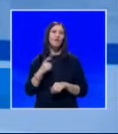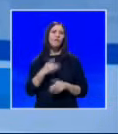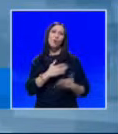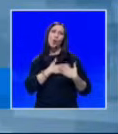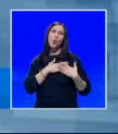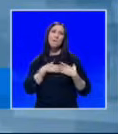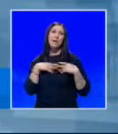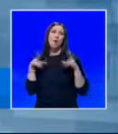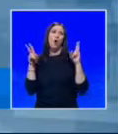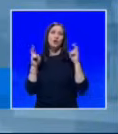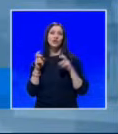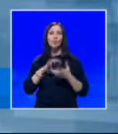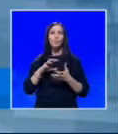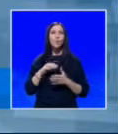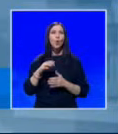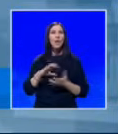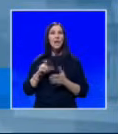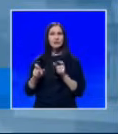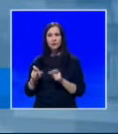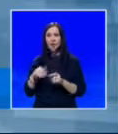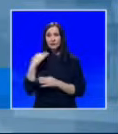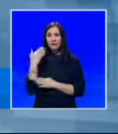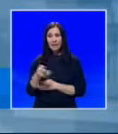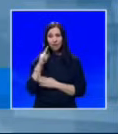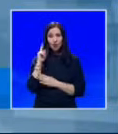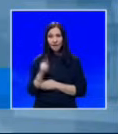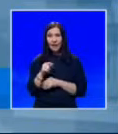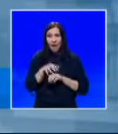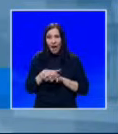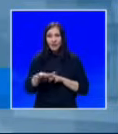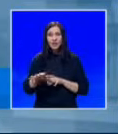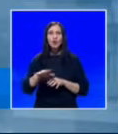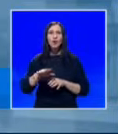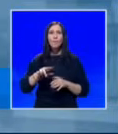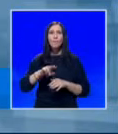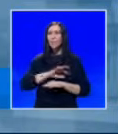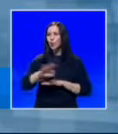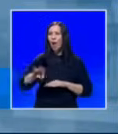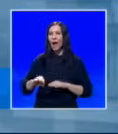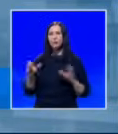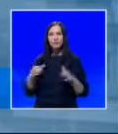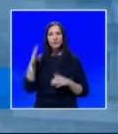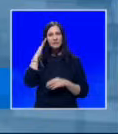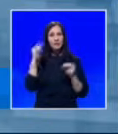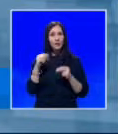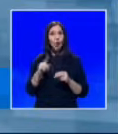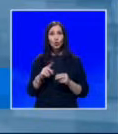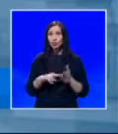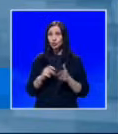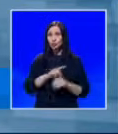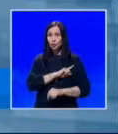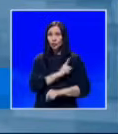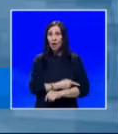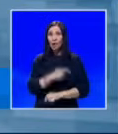на политиците. И на следващия ден изтече този проекто състав на Министерски съвет, който е изключително